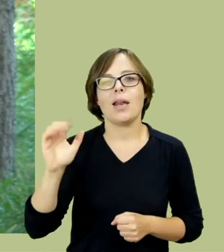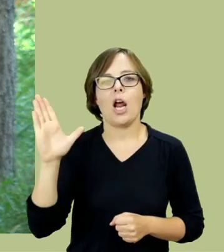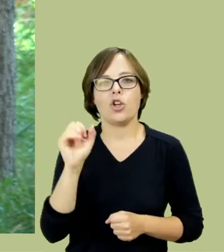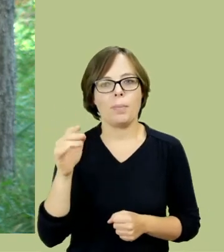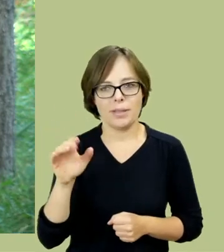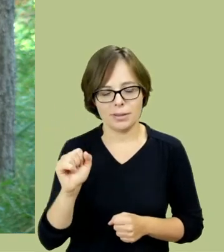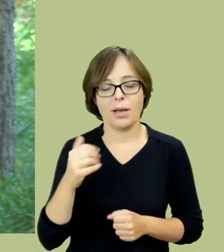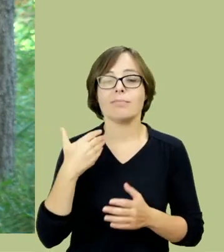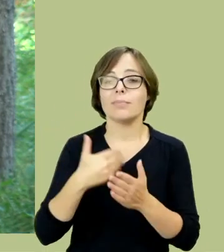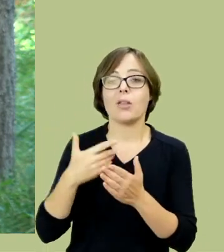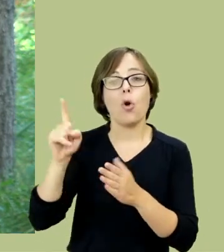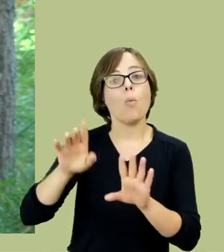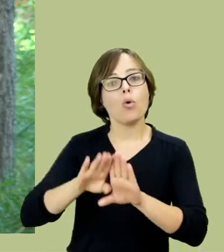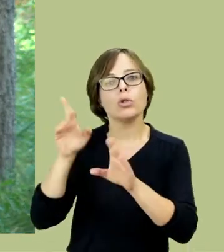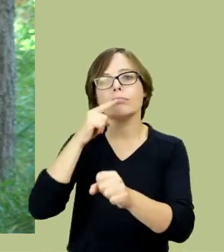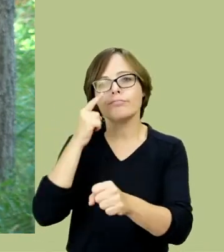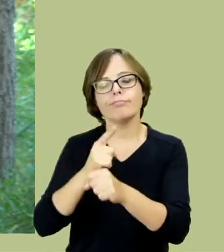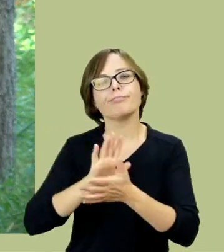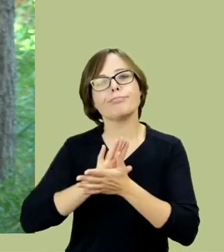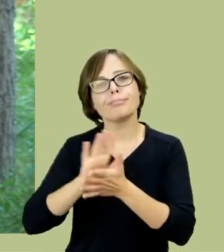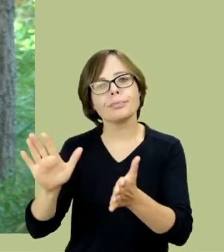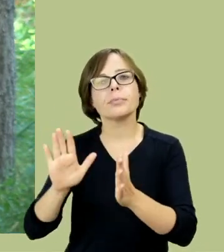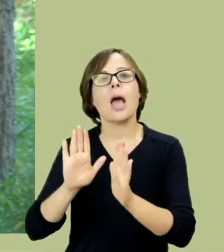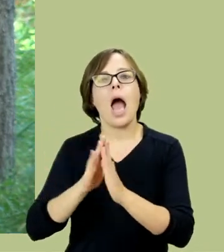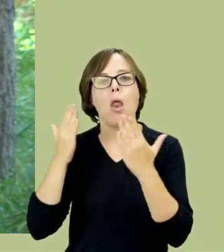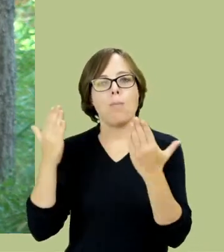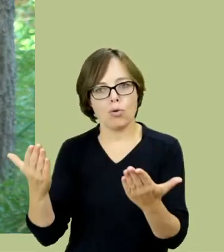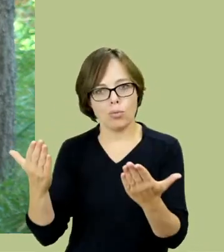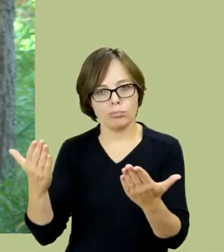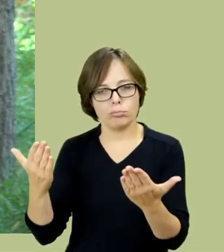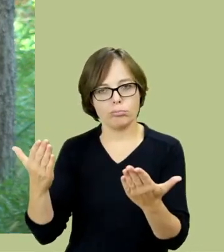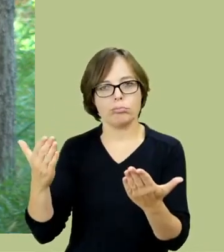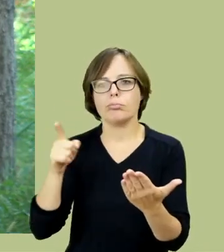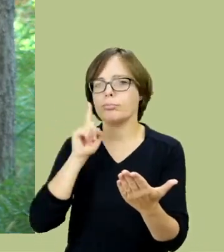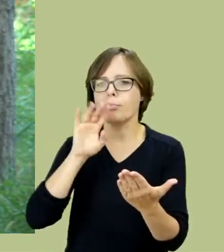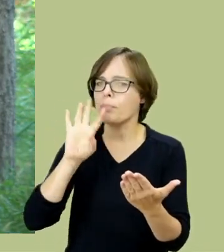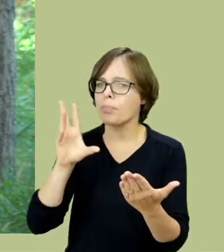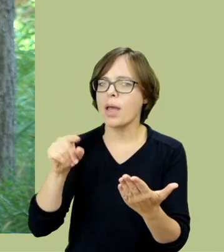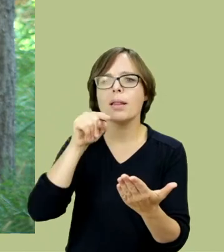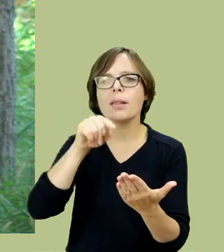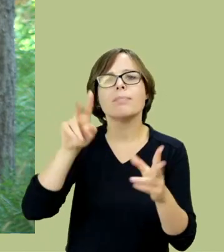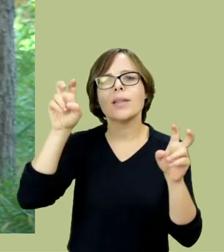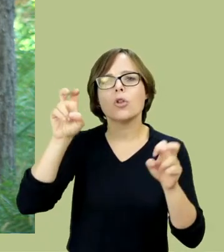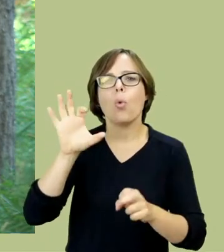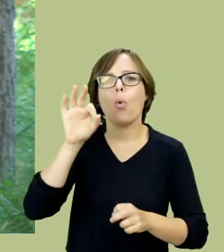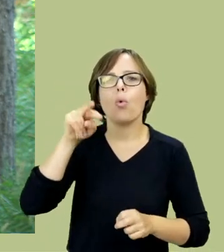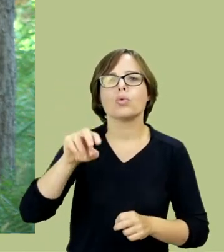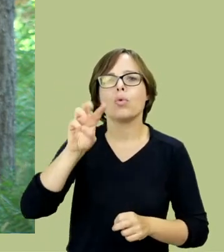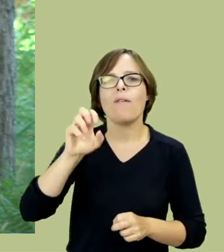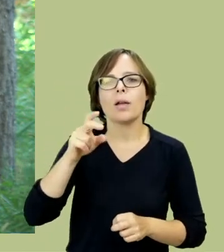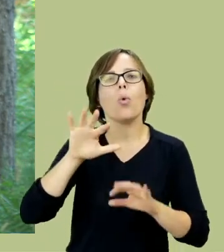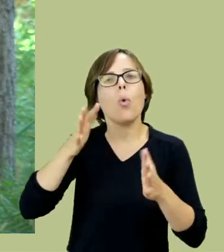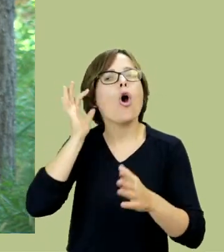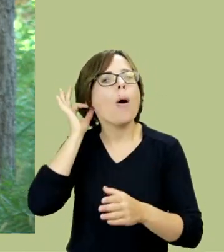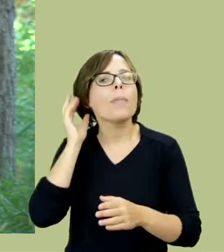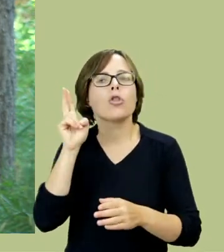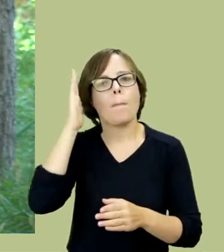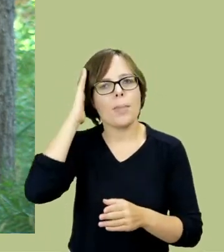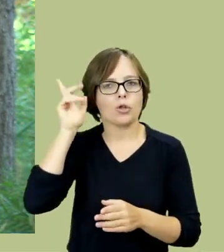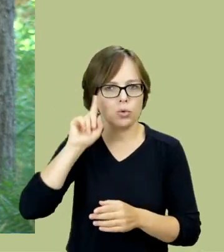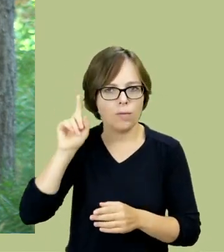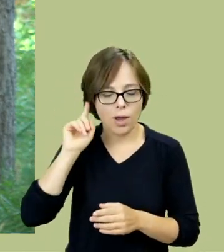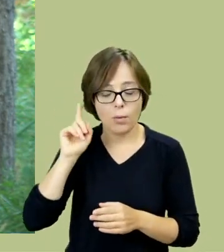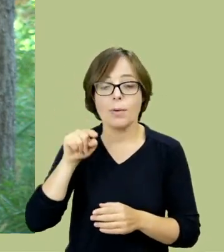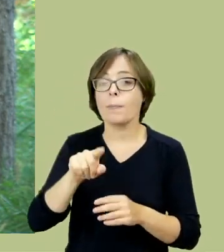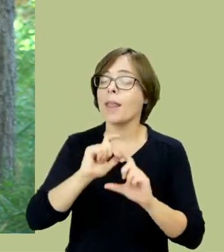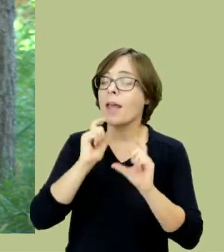album prześliczny pod tytułem Suwalczanki, gdzie dziewczyny z przełomu wieków, z początku wieku XX, z końca wieku XIX,